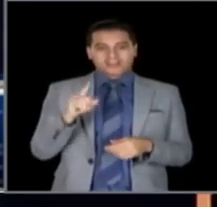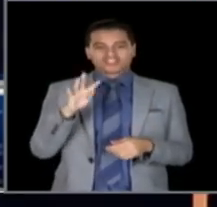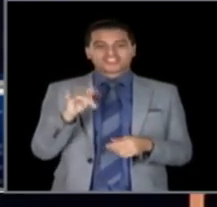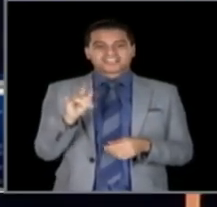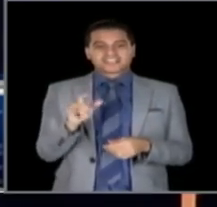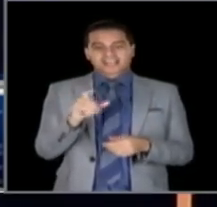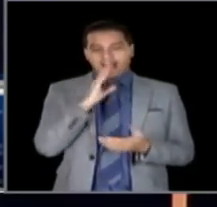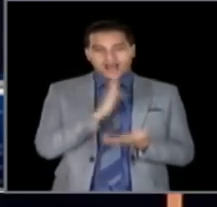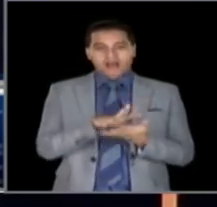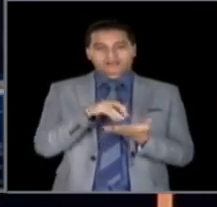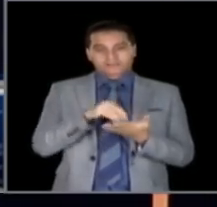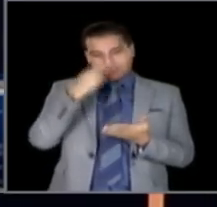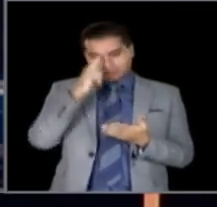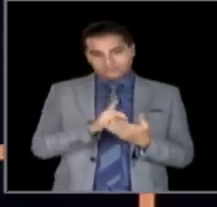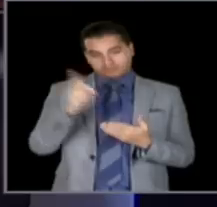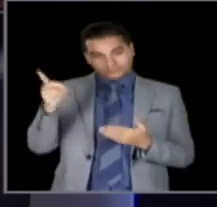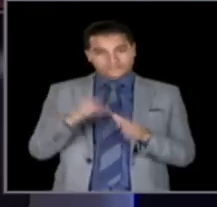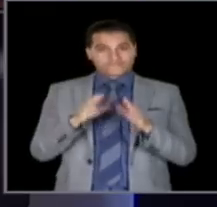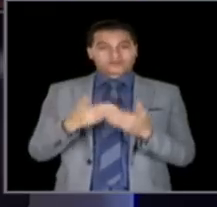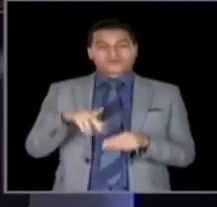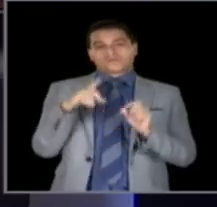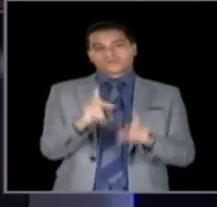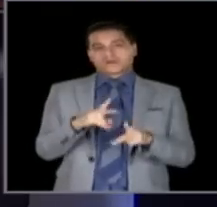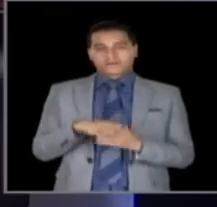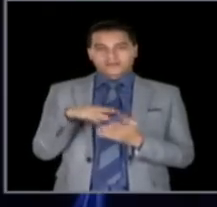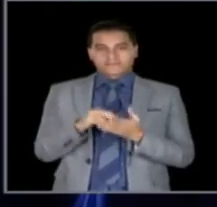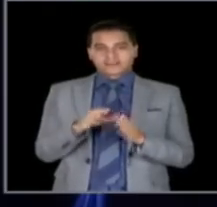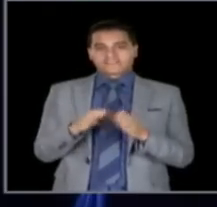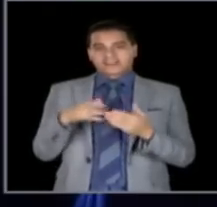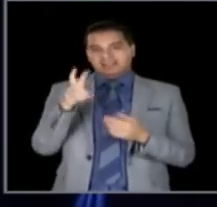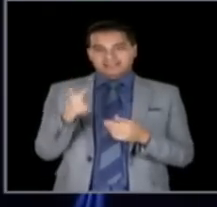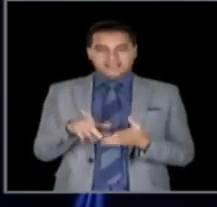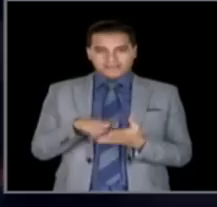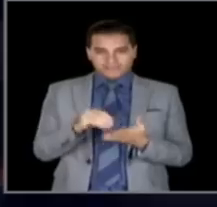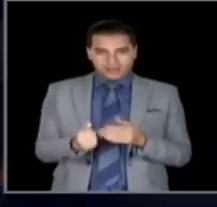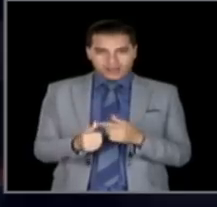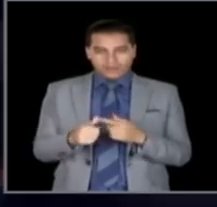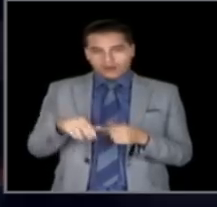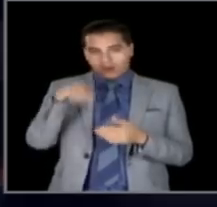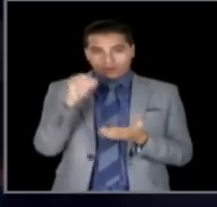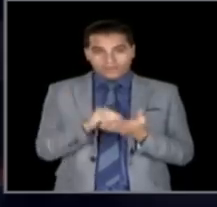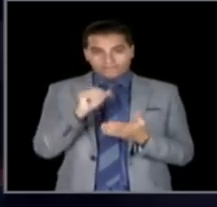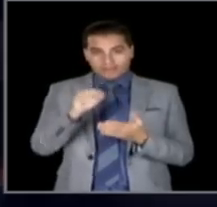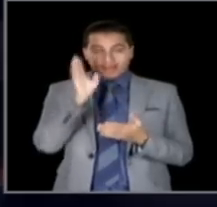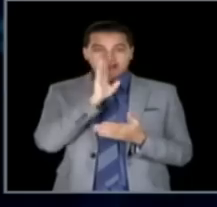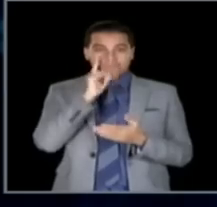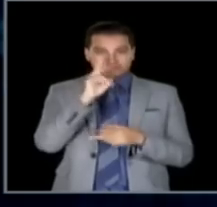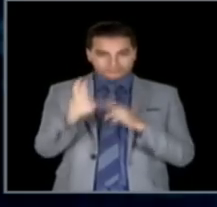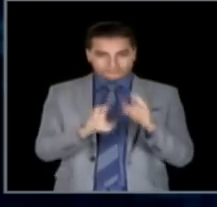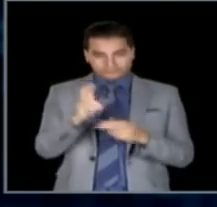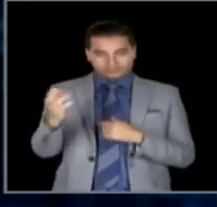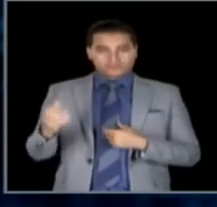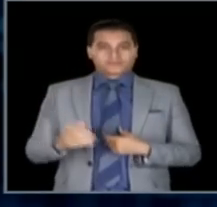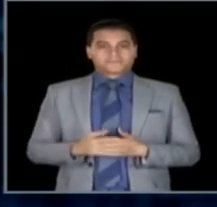شيرين من حقك تختاري مين اللي بتدي الأول. عمر. فريق النيل هتبتدوا الأول، وأول فقرة هي فقرة العلم.